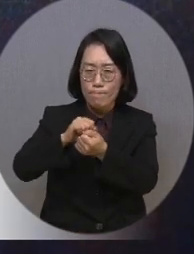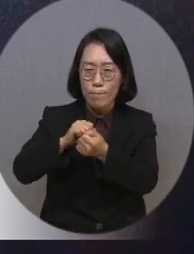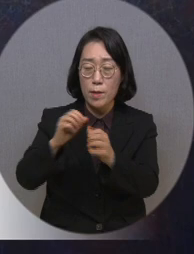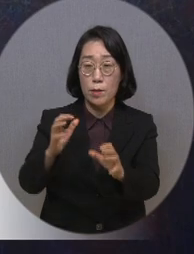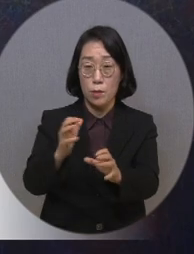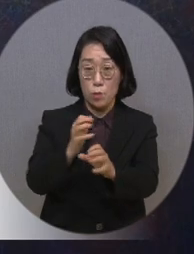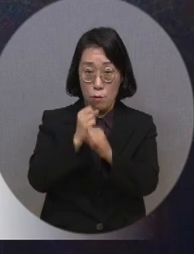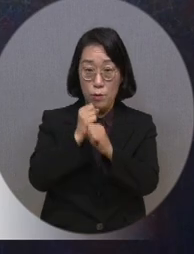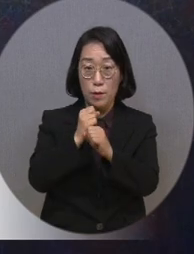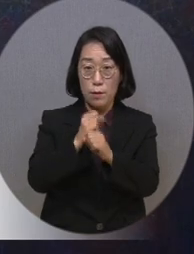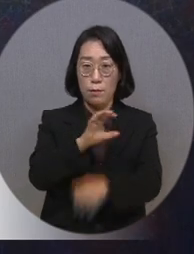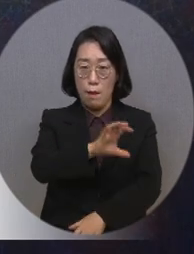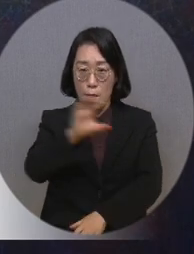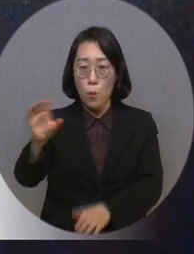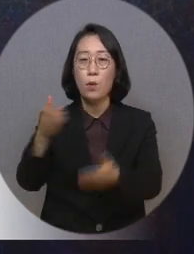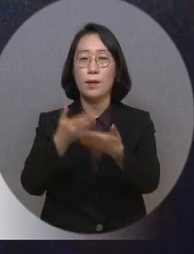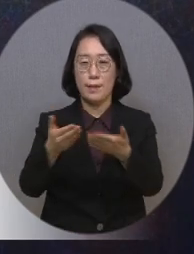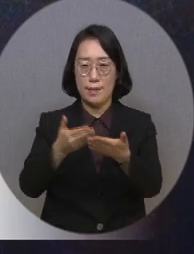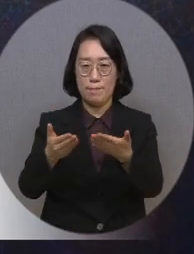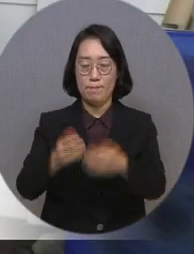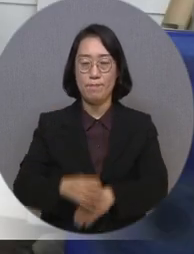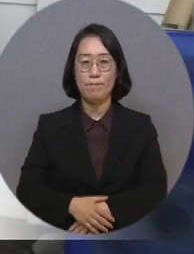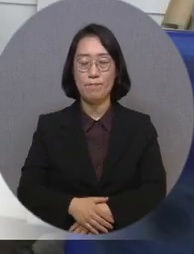정리를 하면서 작업을 하고 있습니다.